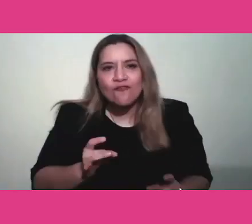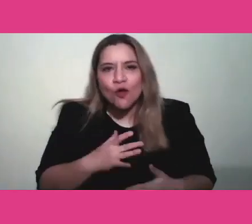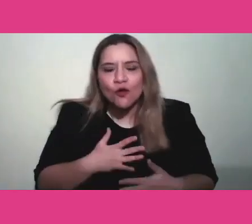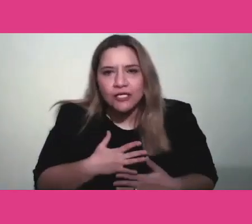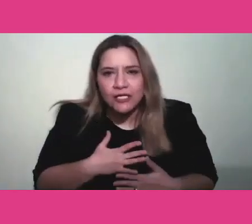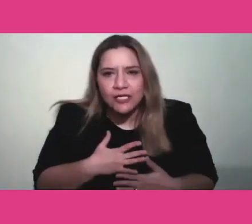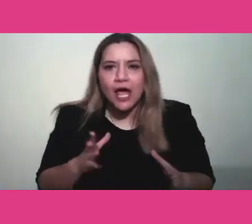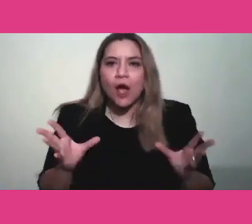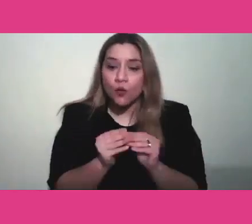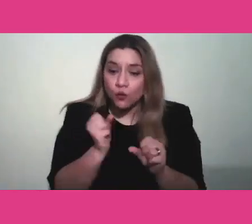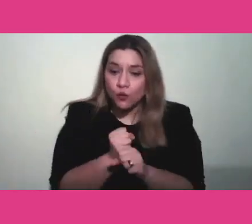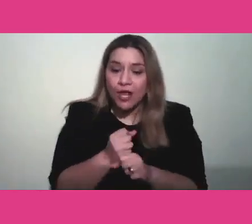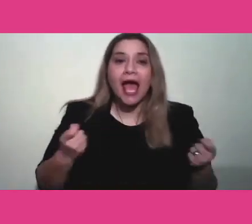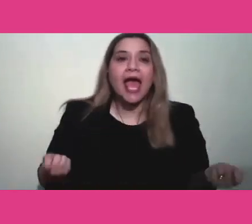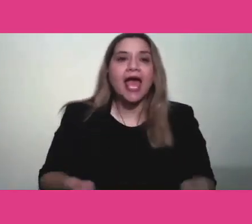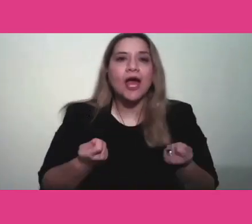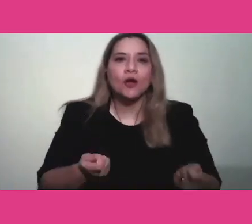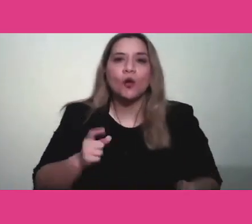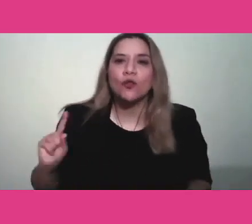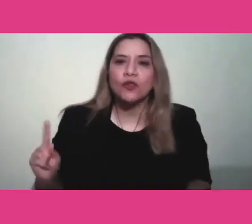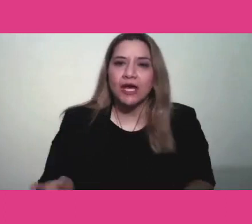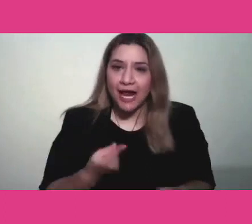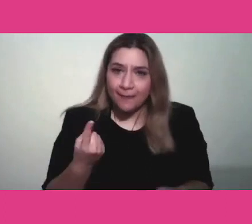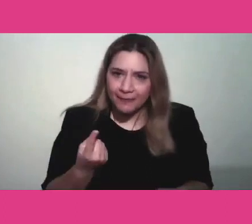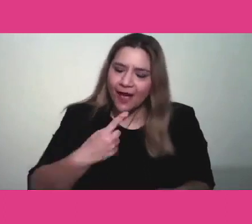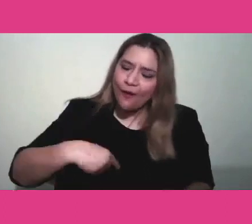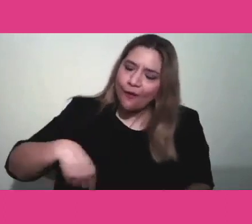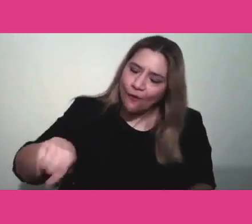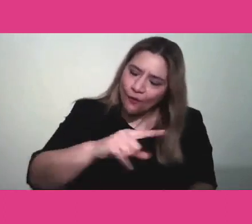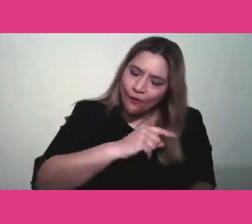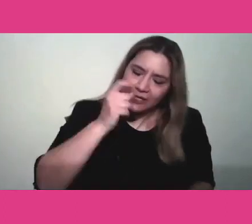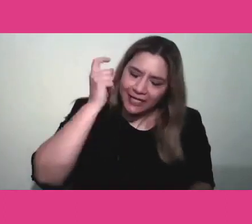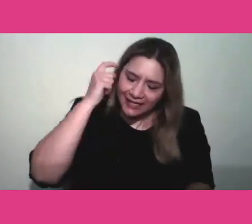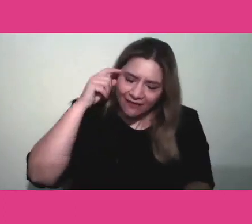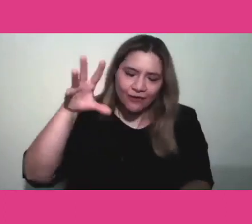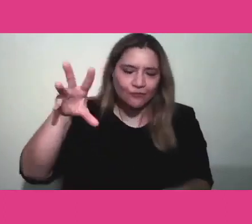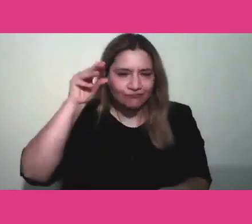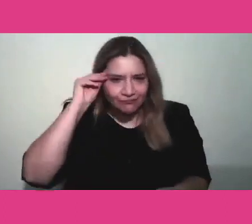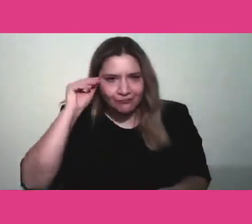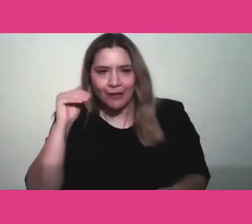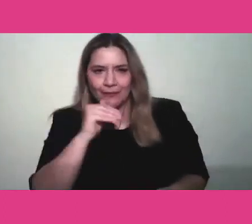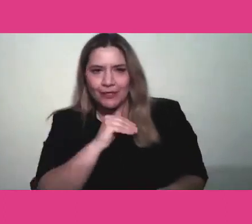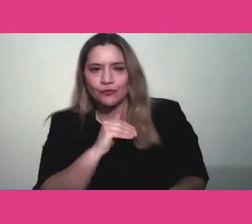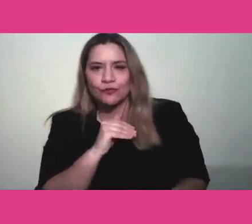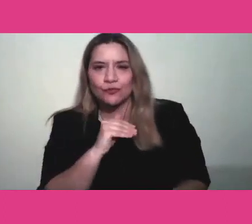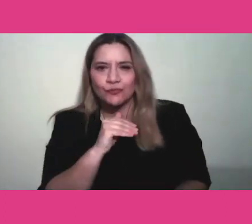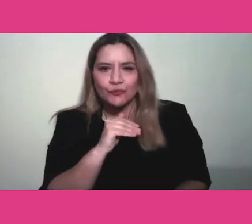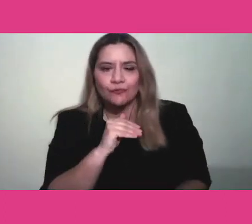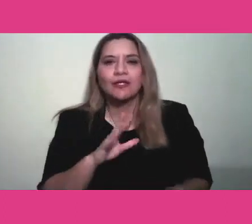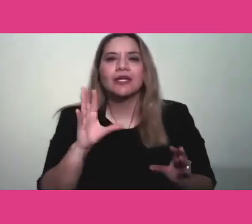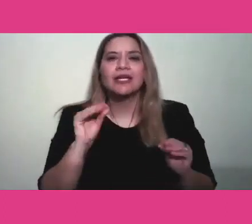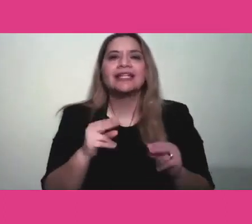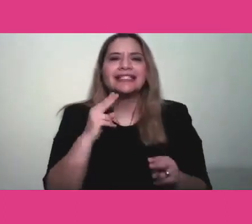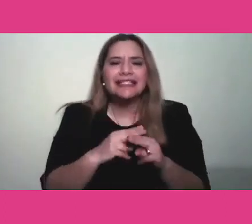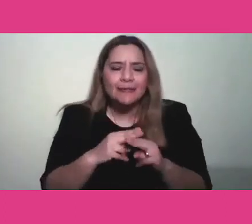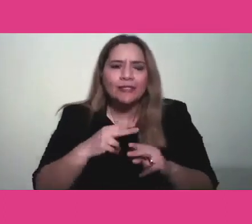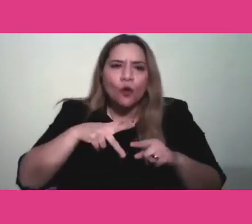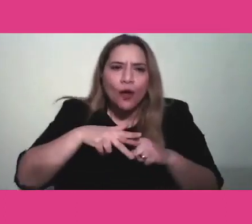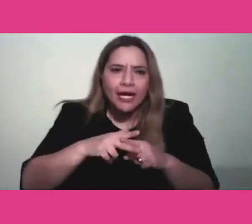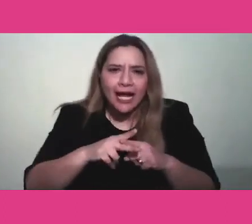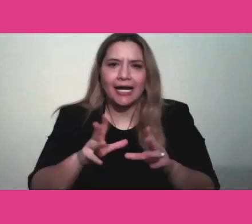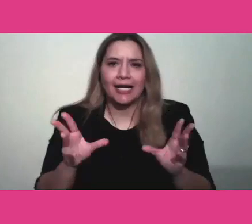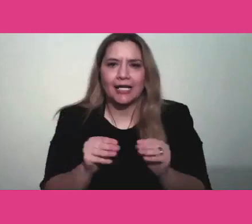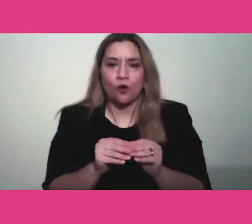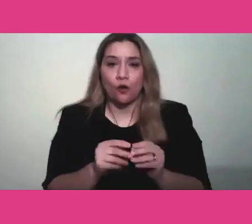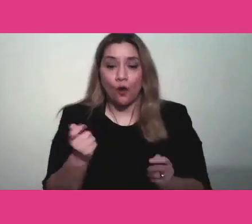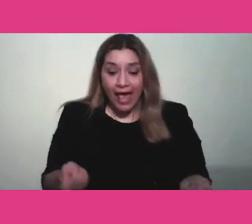την εργοθεραπεία αυτό το αντιλαμβάνονται και το αφουγκράζονται, ότι είναι το κυριότερο εργαλείο για έναν